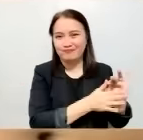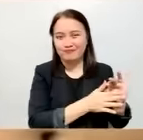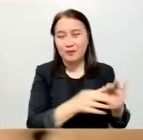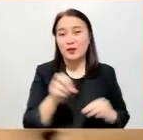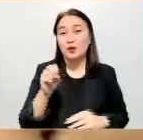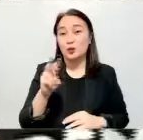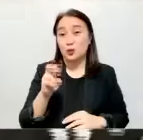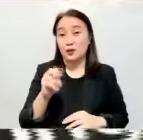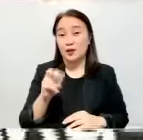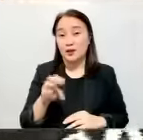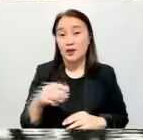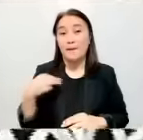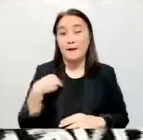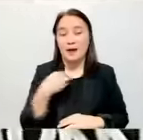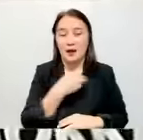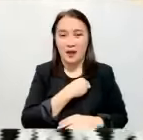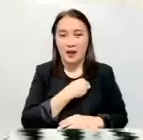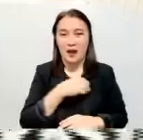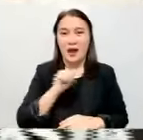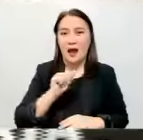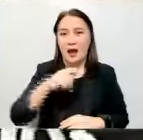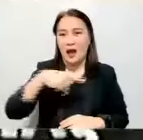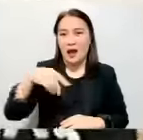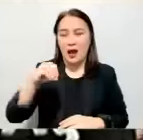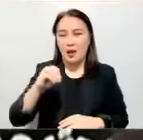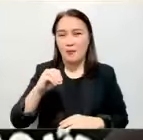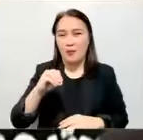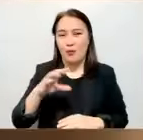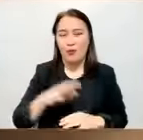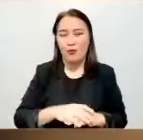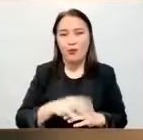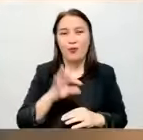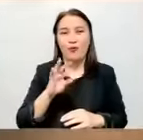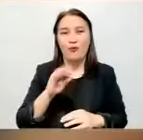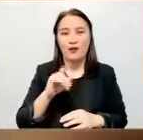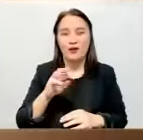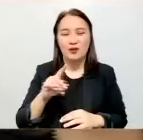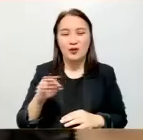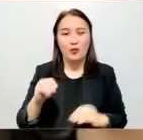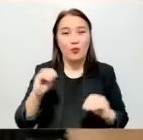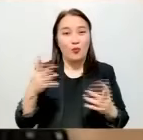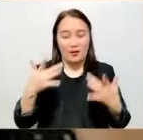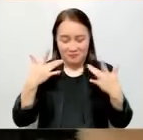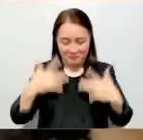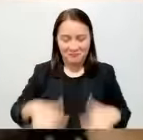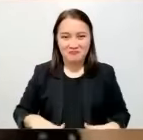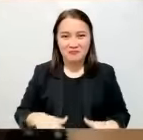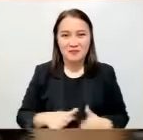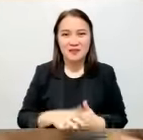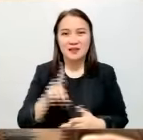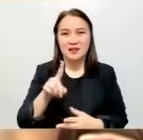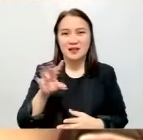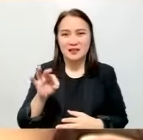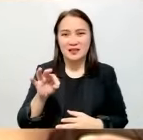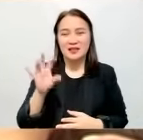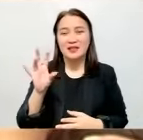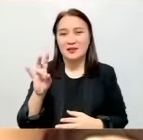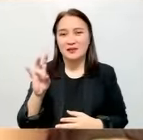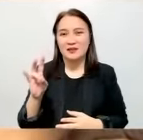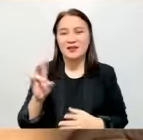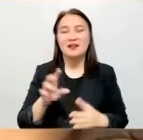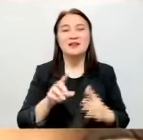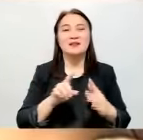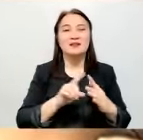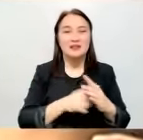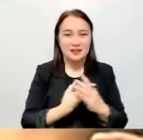Phi Omega o Apo Fraternity ang tumakbo ng walang saplot. 1977 nang magsimula ang tradisyon ng Oblation